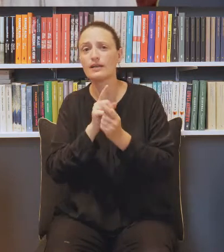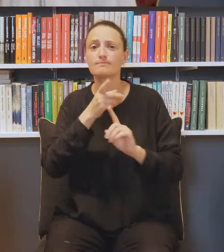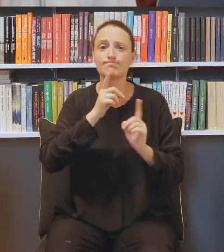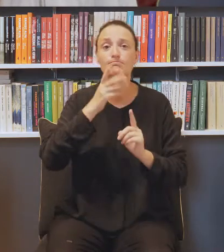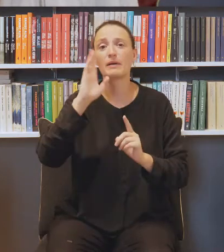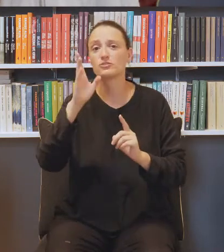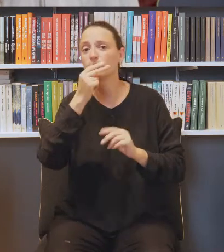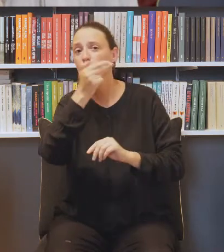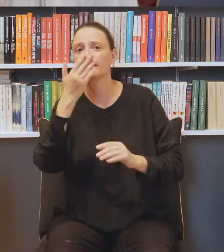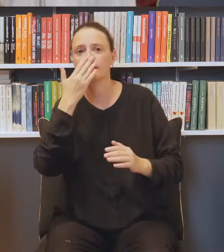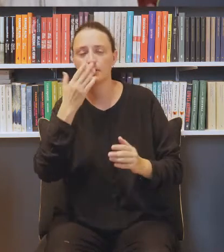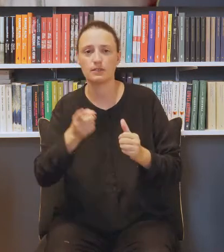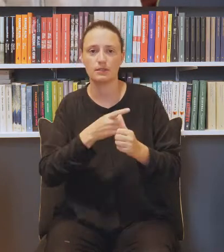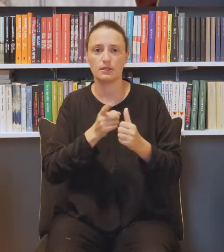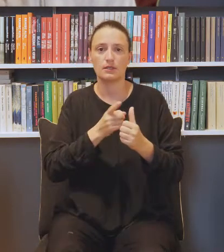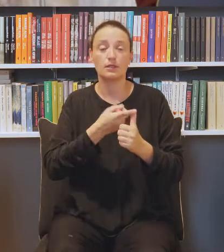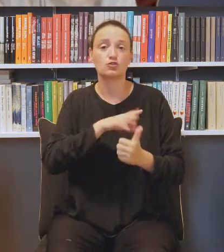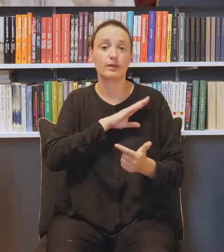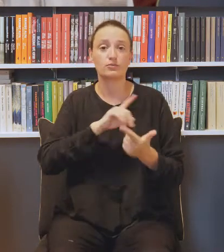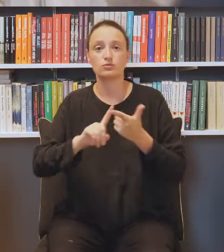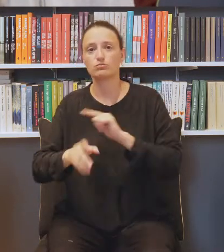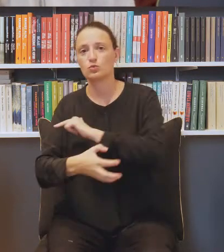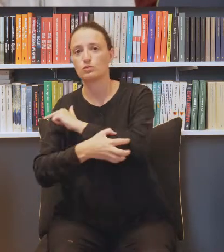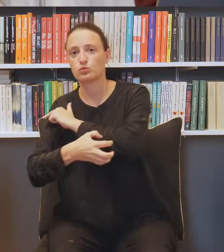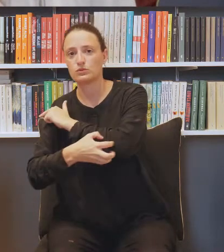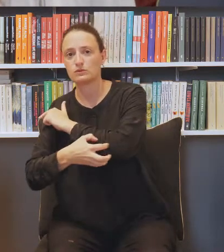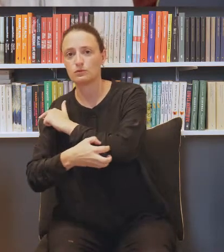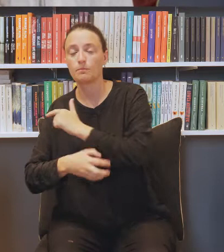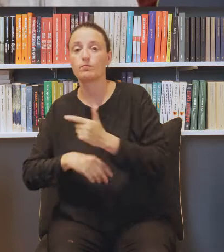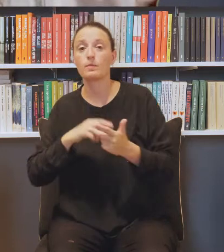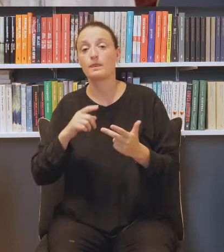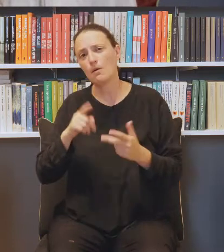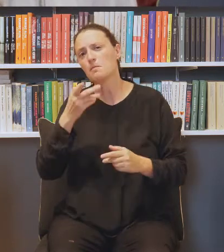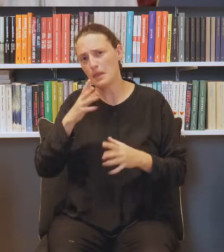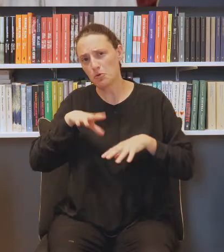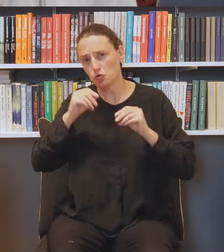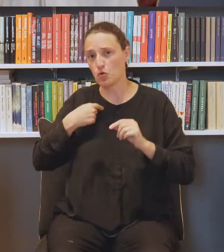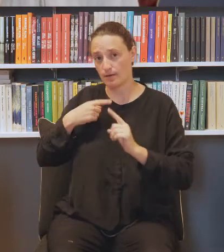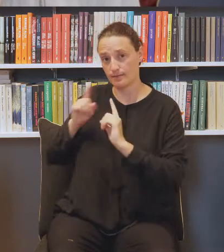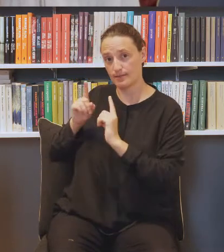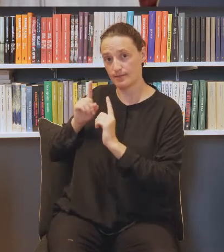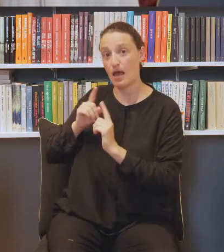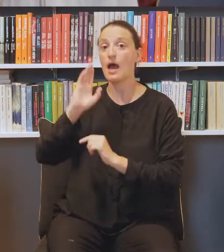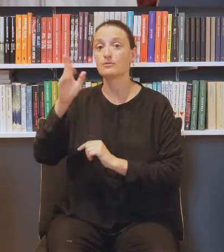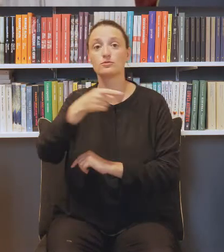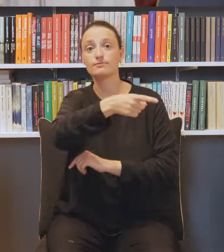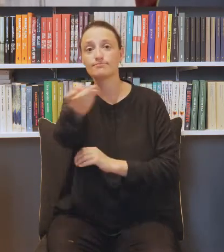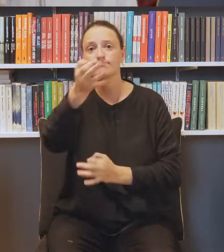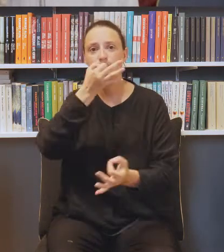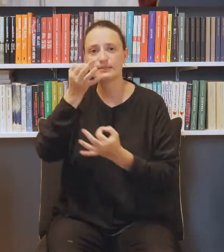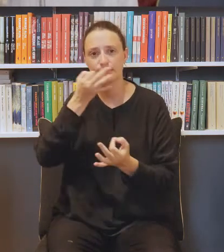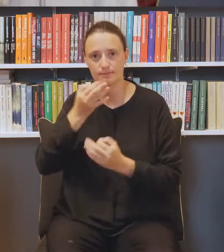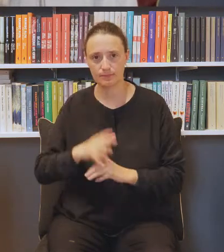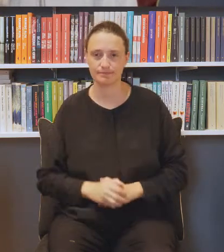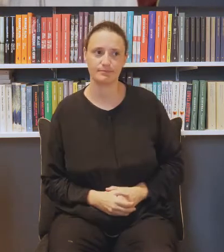oraz ubóstwa. I na początku ja porozmawiam z Łukaszem, później będzie przestrzeń na Państwa pytania. Tak, dziękuję Państwu